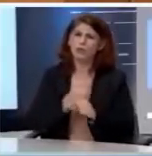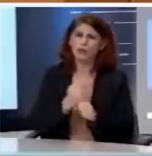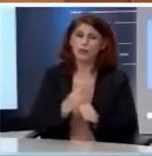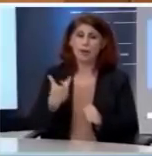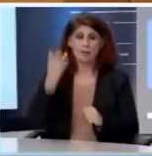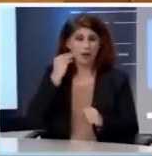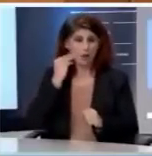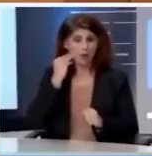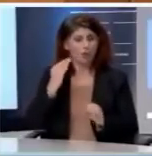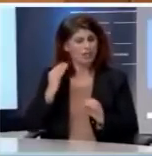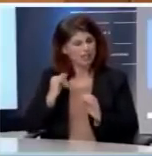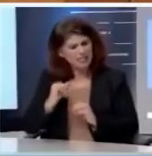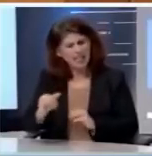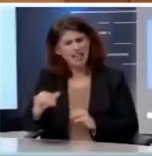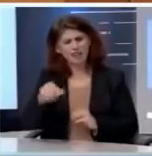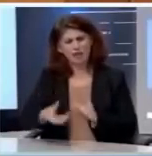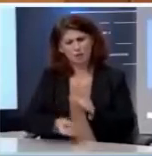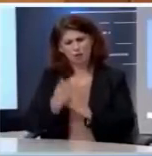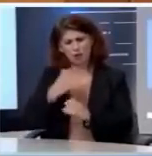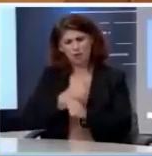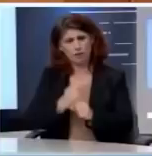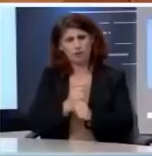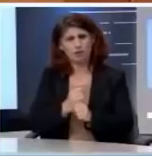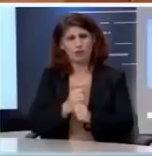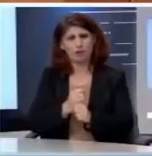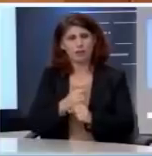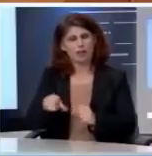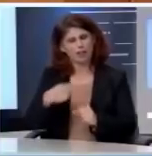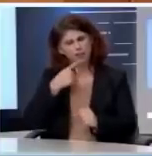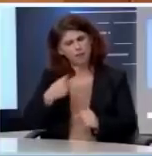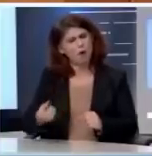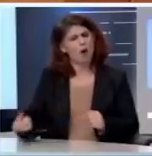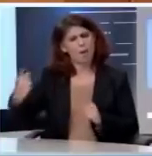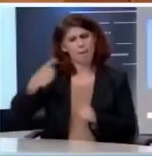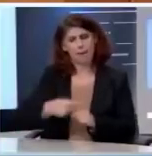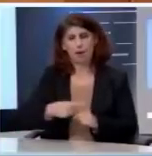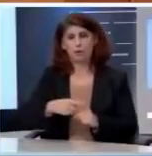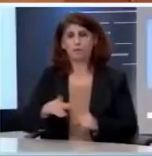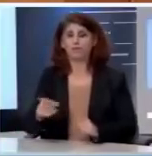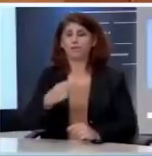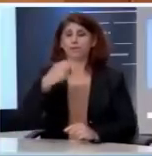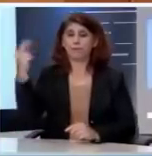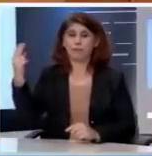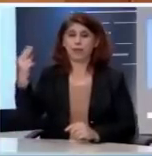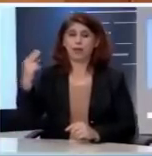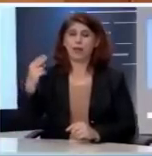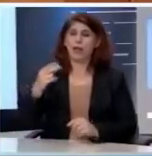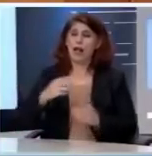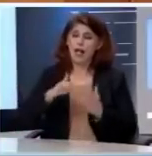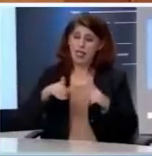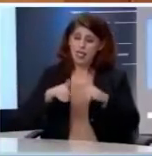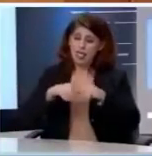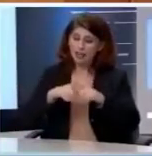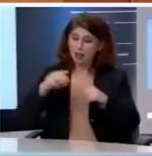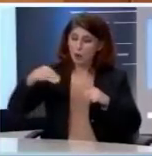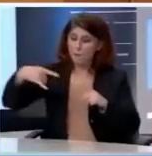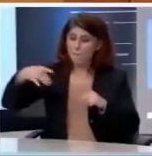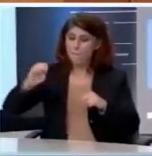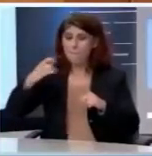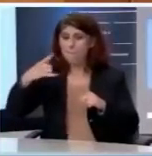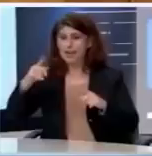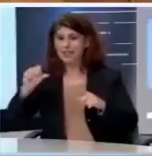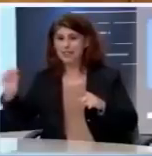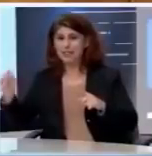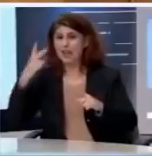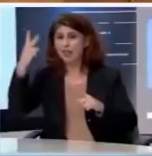ακούω συνεχώς για αυτά τα νέα φάρμακα, θα με πιέσει να πω και κάτι ακόμα. Στο περίφημο δελτίο του Μπέζα, για το οποίο έχει κάνει